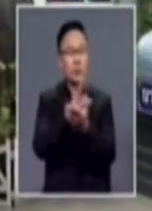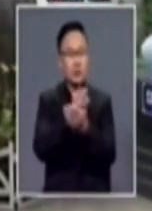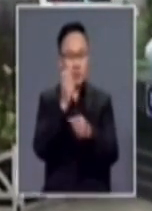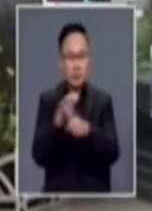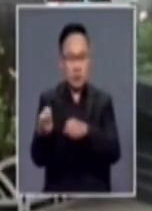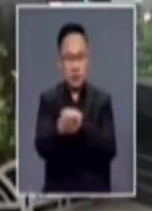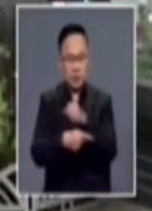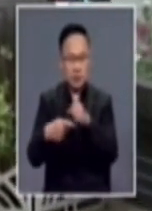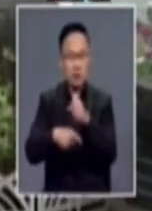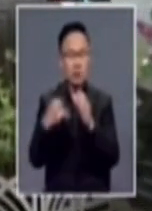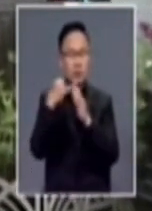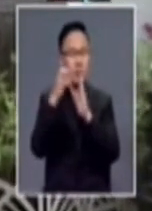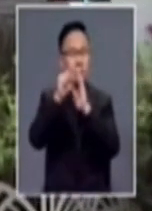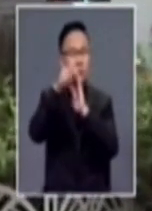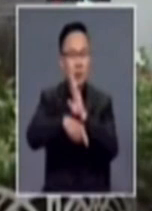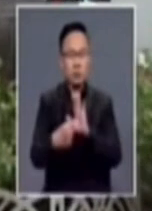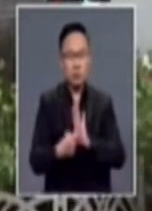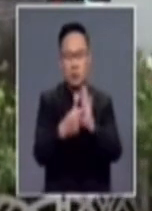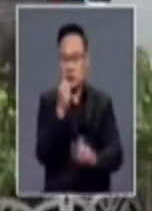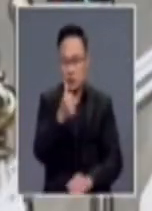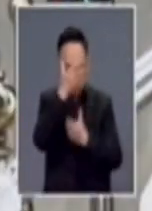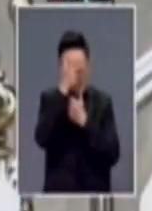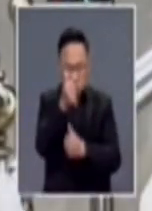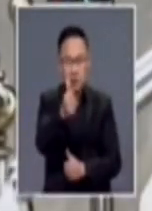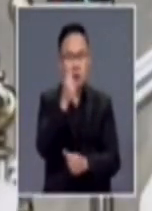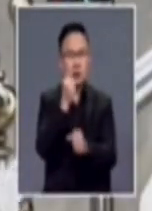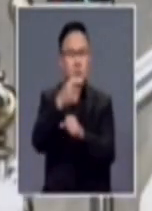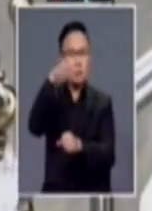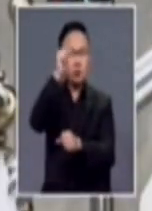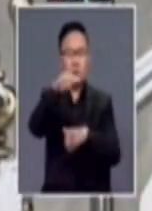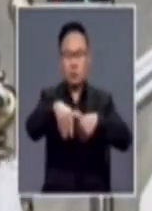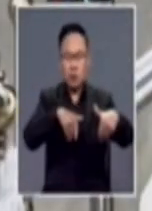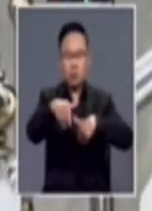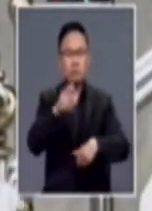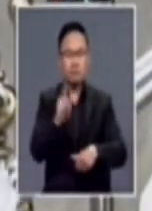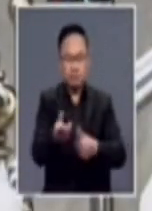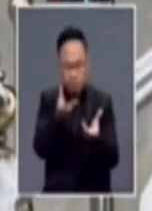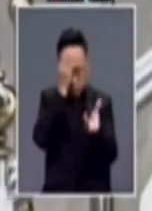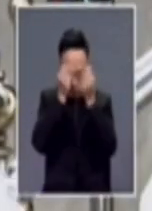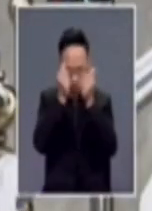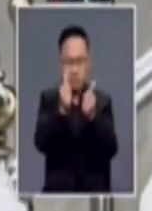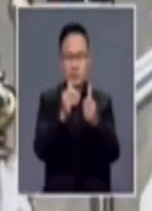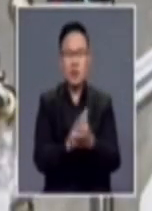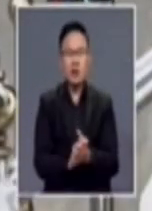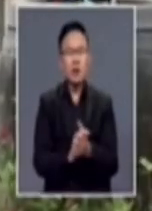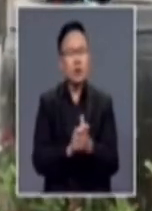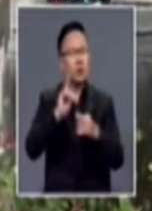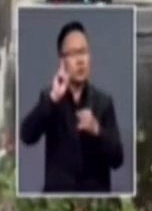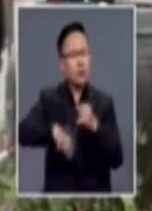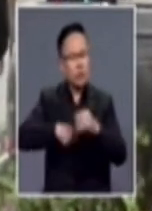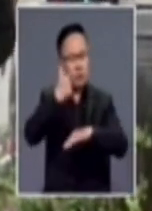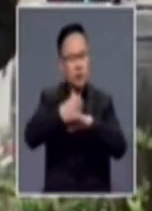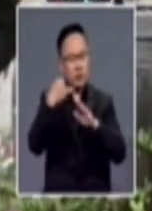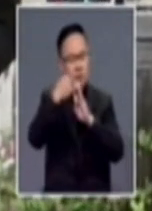าวนาที่จังหวัดสุพรรณบุรีถือว่าน่าสนใจเป็นอย่างมากแล้วก็ให้ประโยชน์กับประชาชนในพื้นที่อีกด้วยค่ะท้ายที่สุดนี้ท่านผู้ว่ามีอะไรจะฝากไ